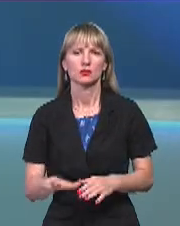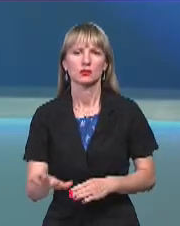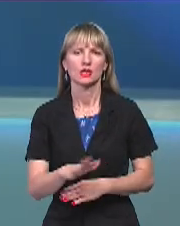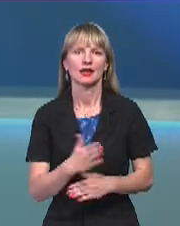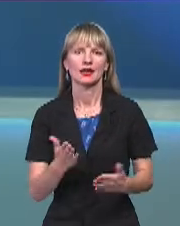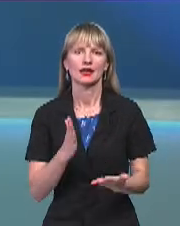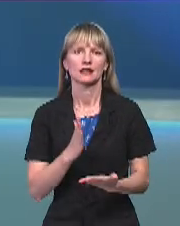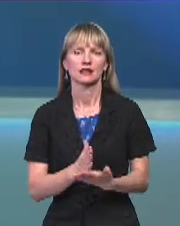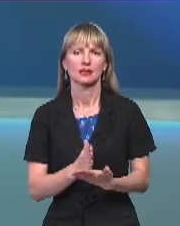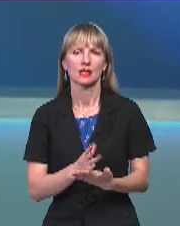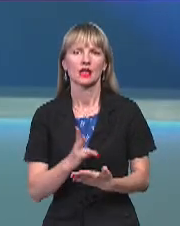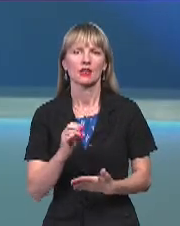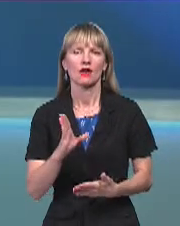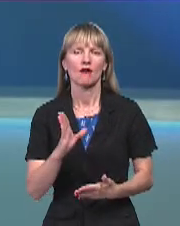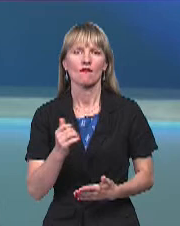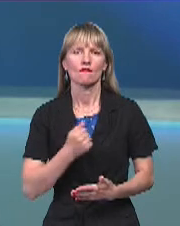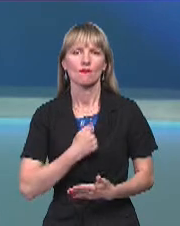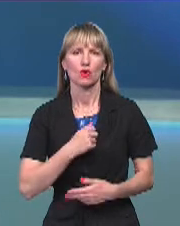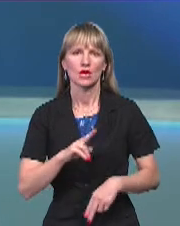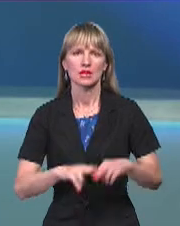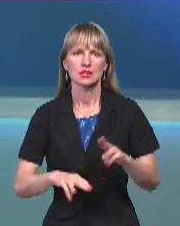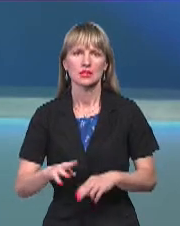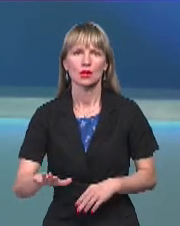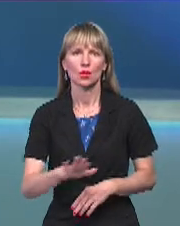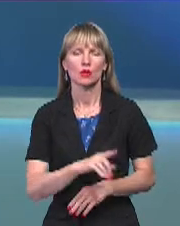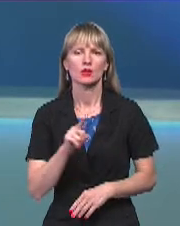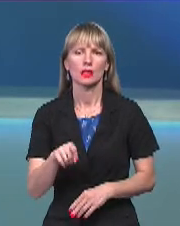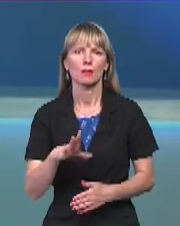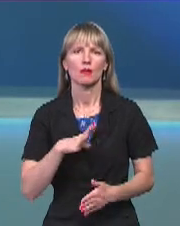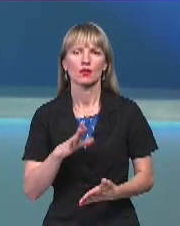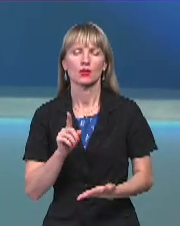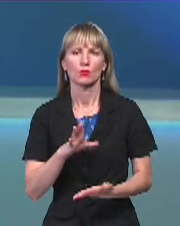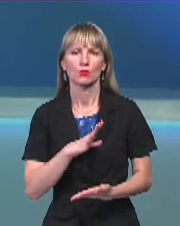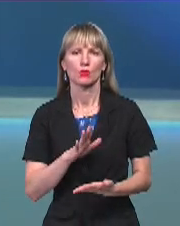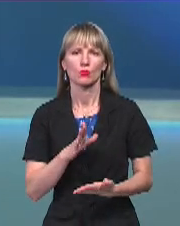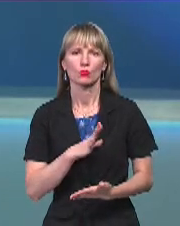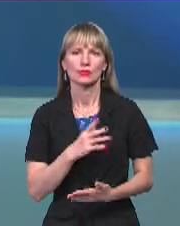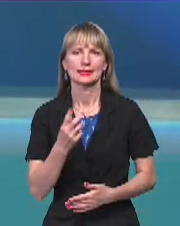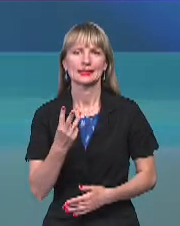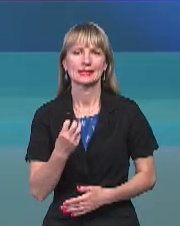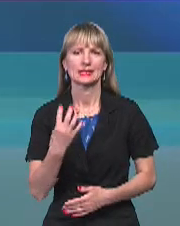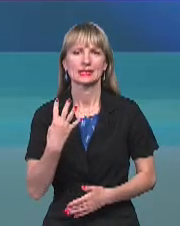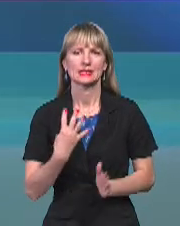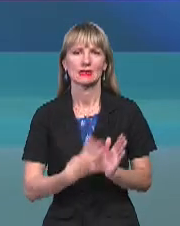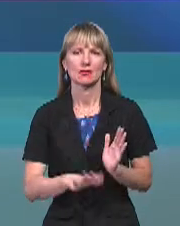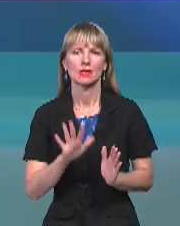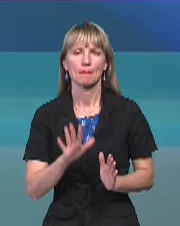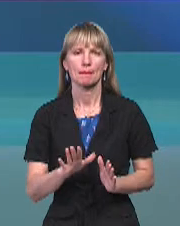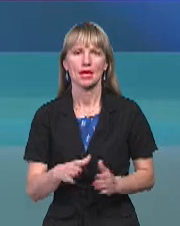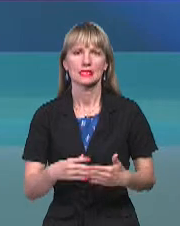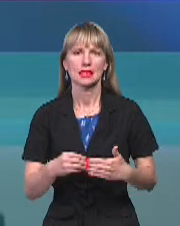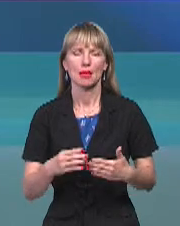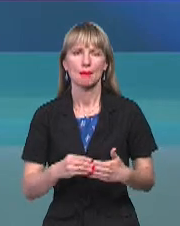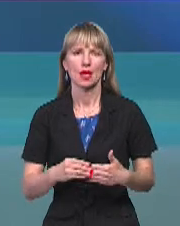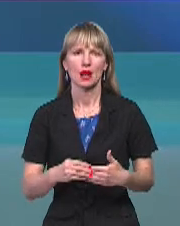який знаходиться на воєнстрої. Там повинно було бути 395 ділянок,